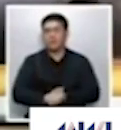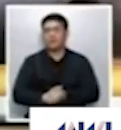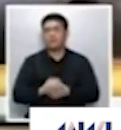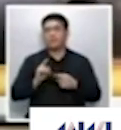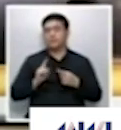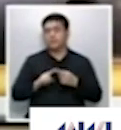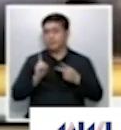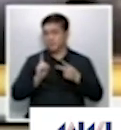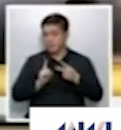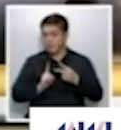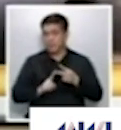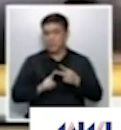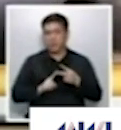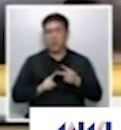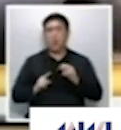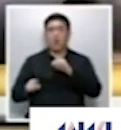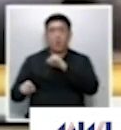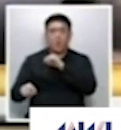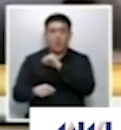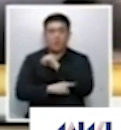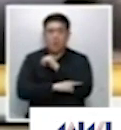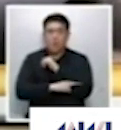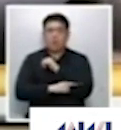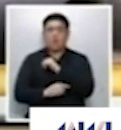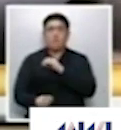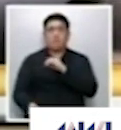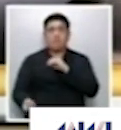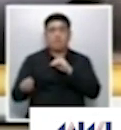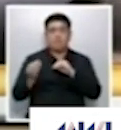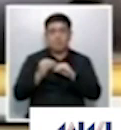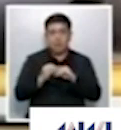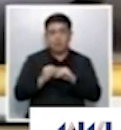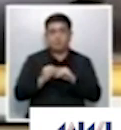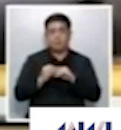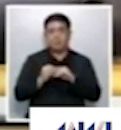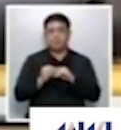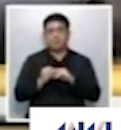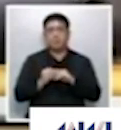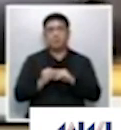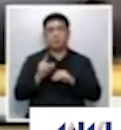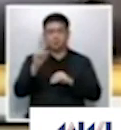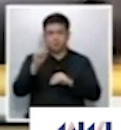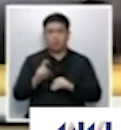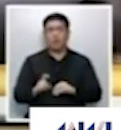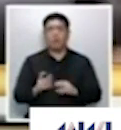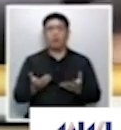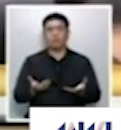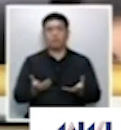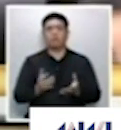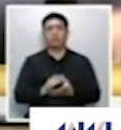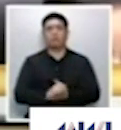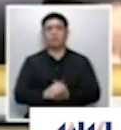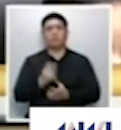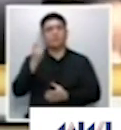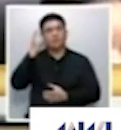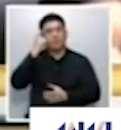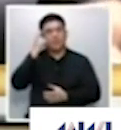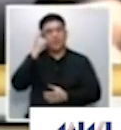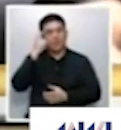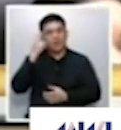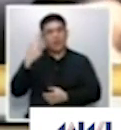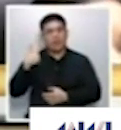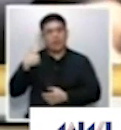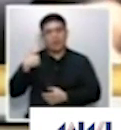ว่าการเพิ่มโทษผู้กระทำความผิดในคดีข่มขืนกระทำชำเราอาจจะมีทั้ง